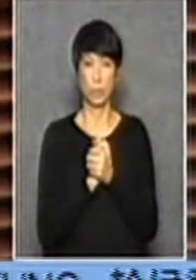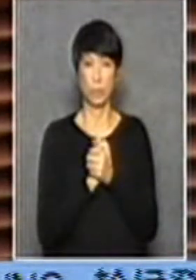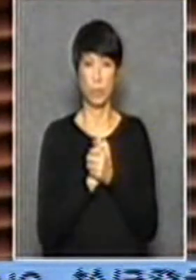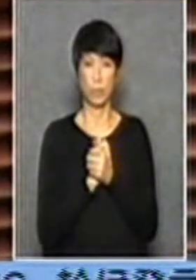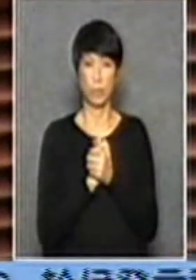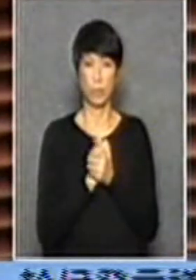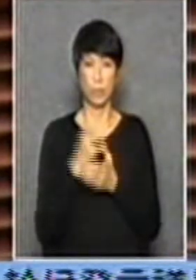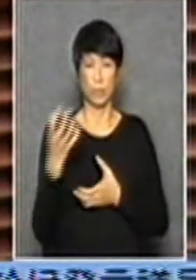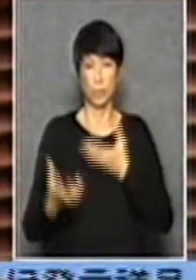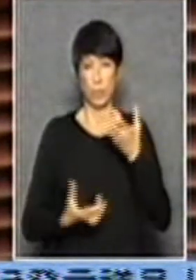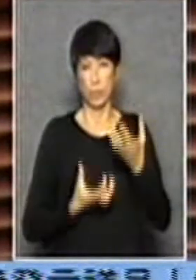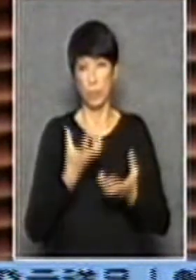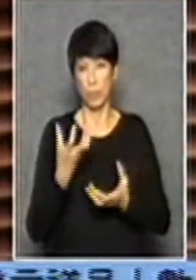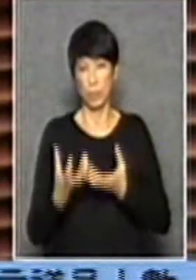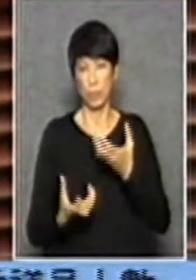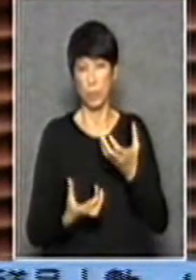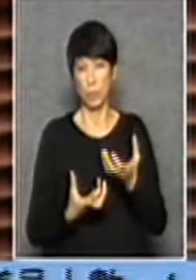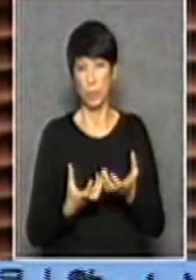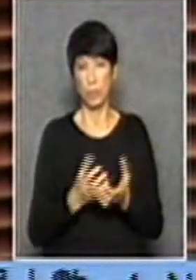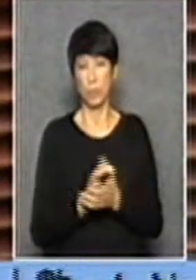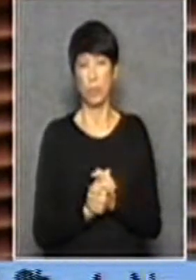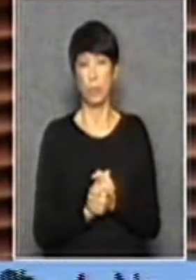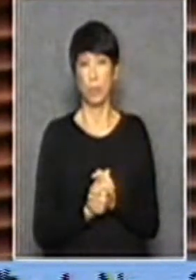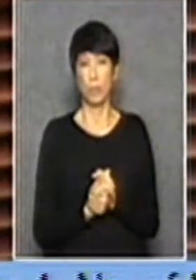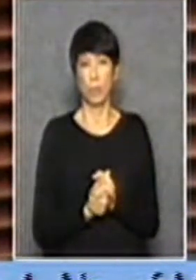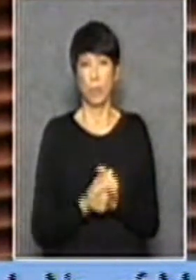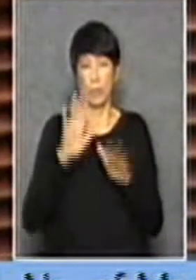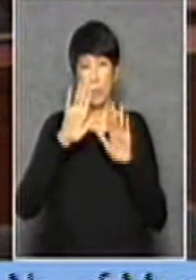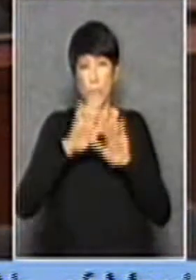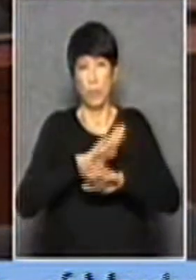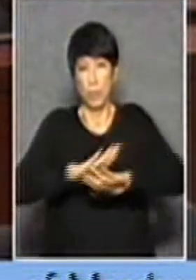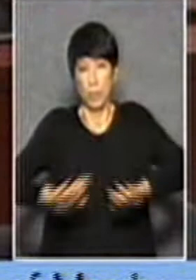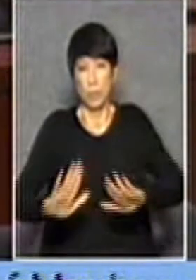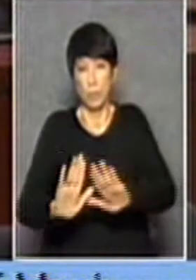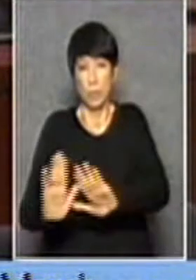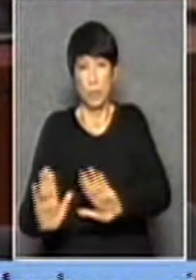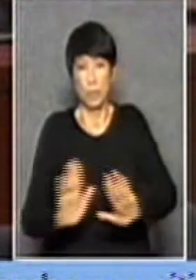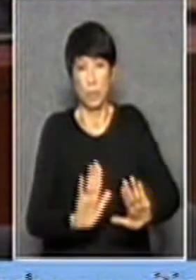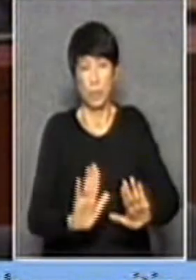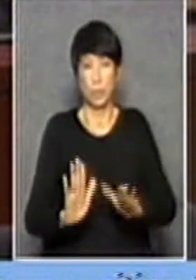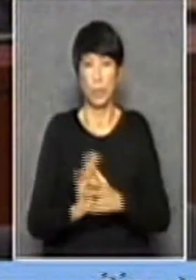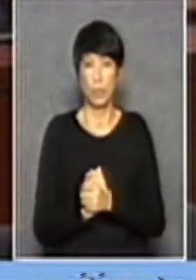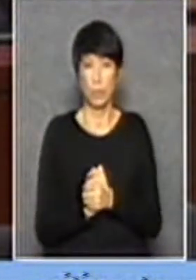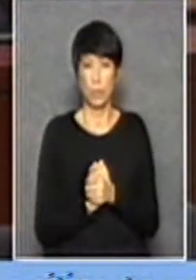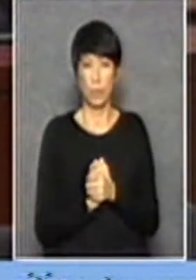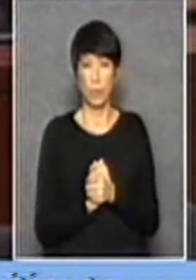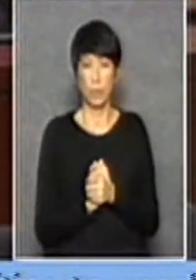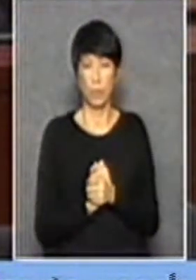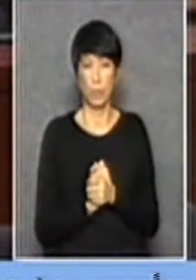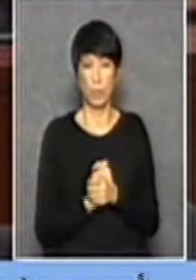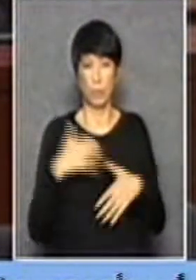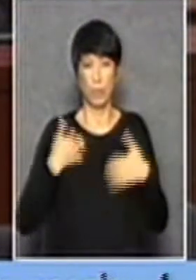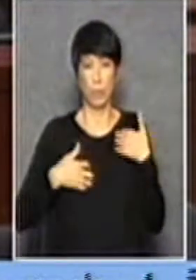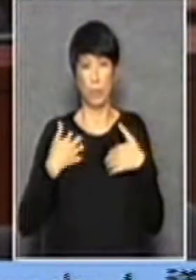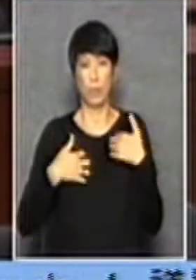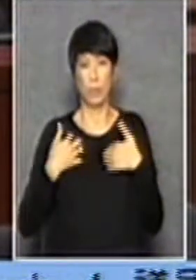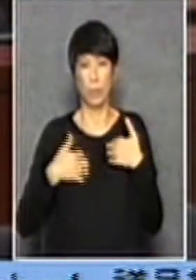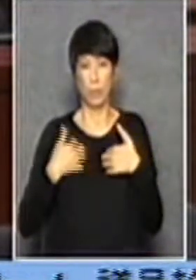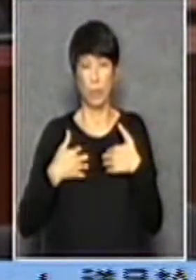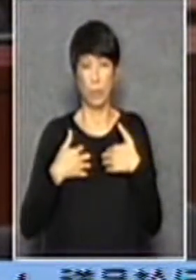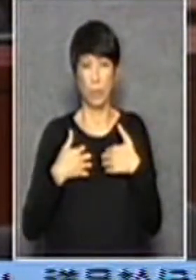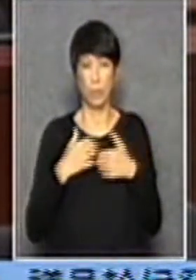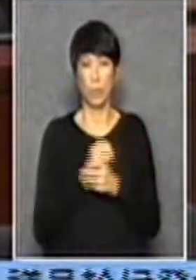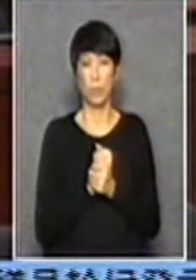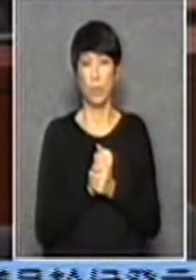呢，其實已經只是為已經燃燒了的燎原作最緊急的拯